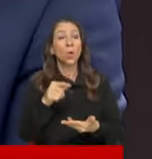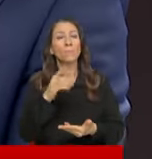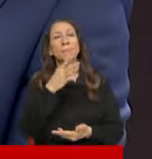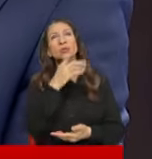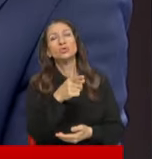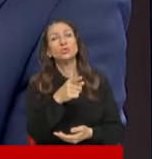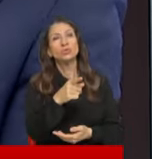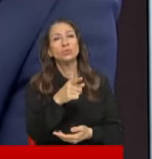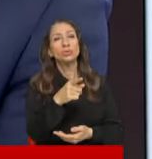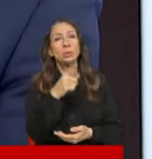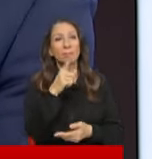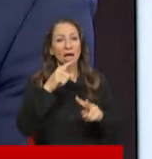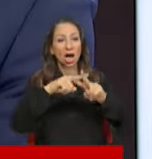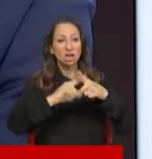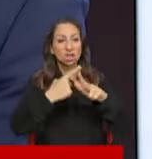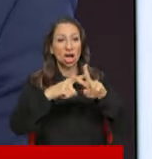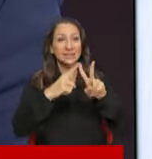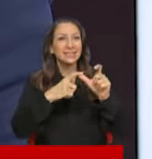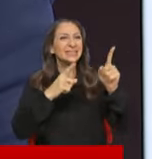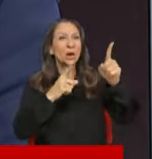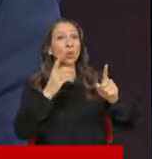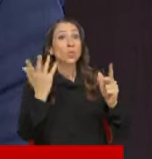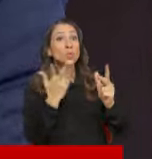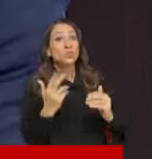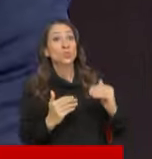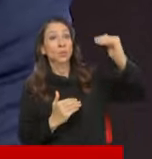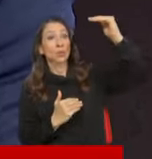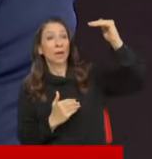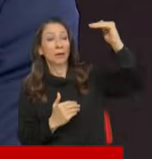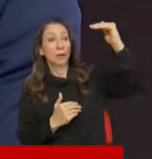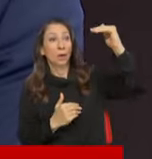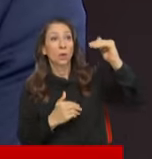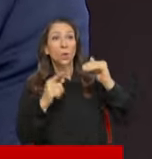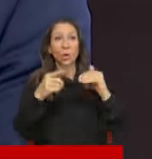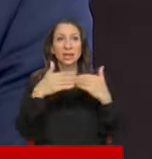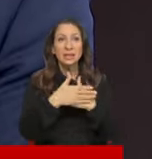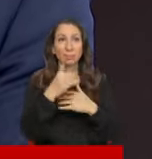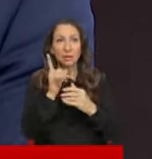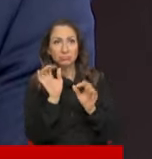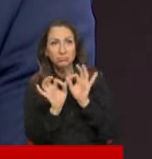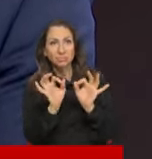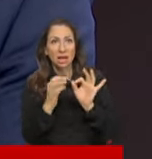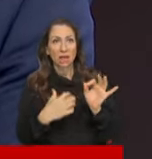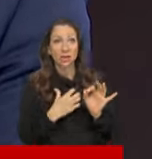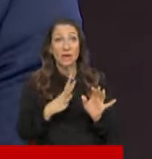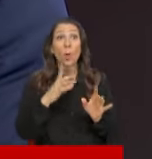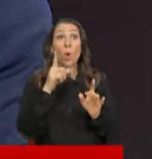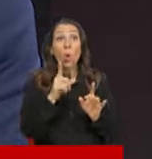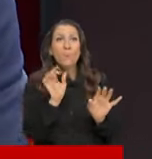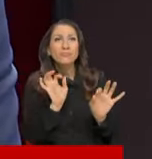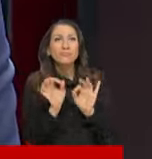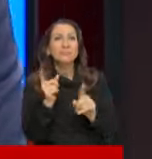biliyorsunuz bir Ajans hemen çok yüksek seviyeden rakibi açarak gösteriyor falan Peki o gece bir Manipülasyon en Şeniz var mı İşte o